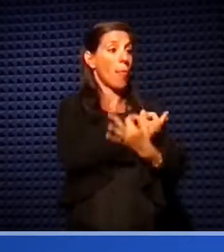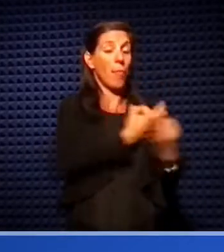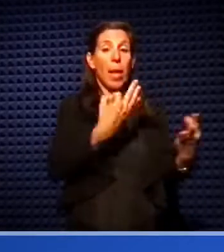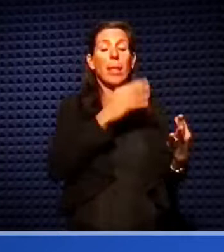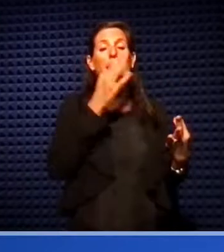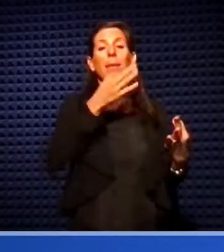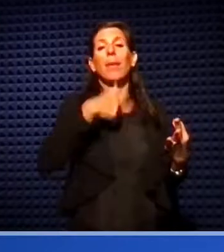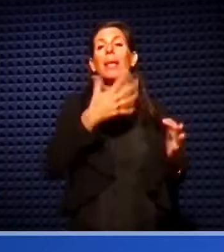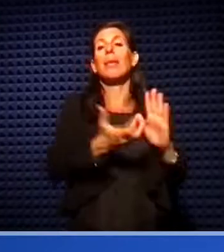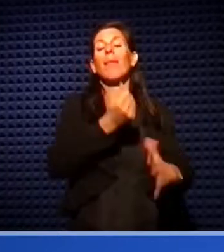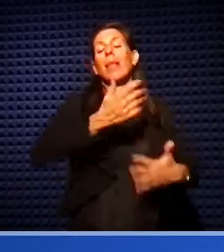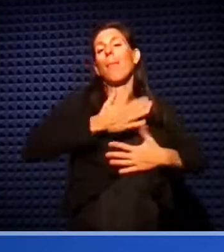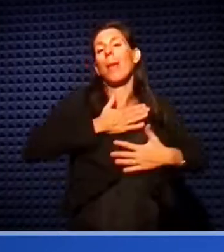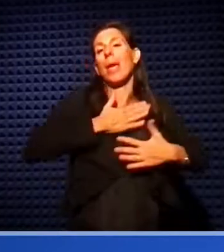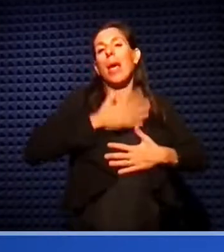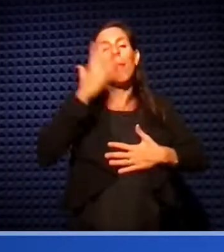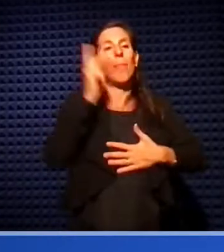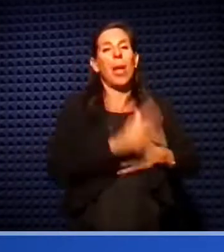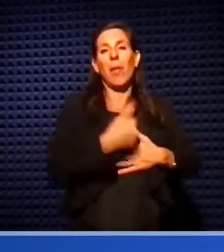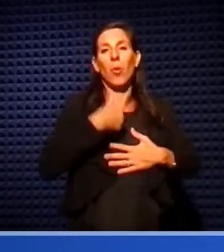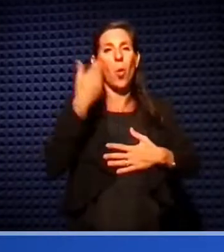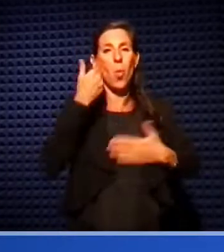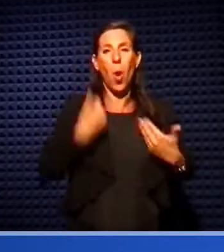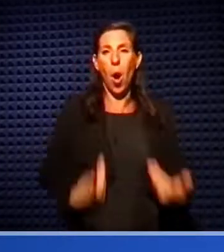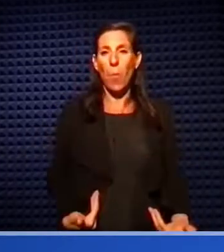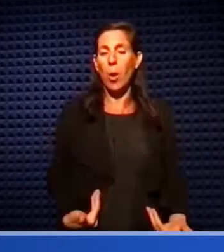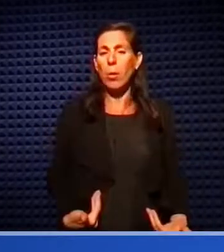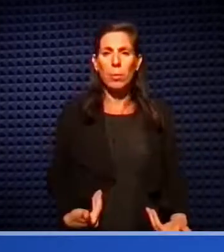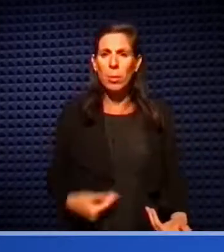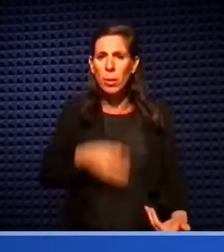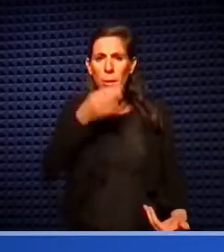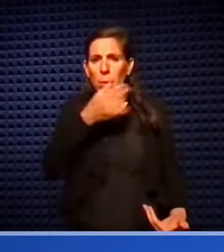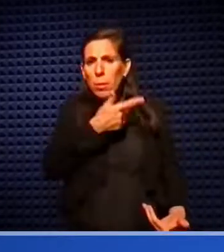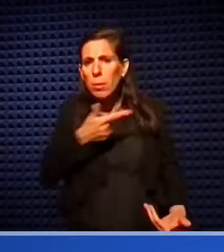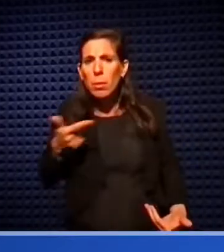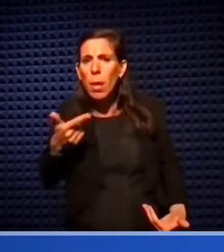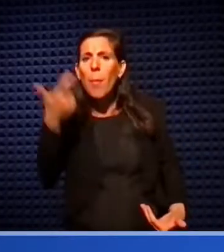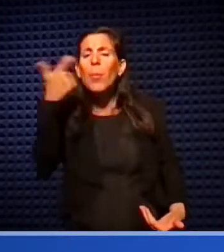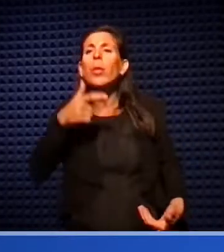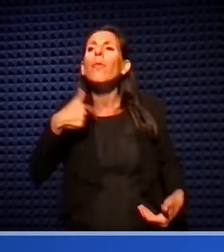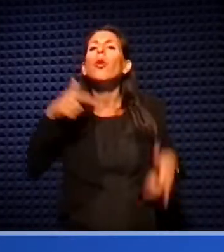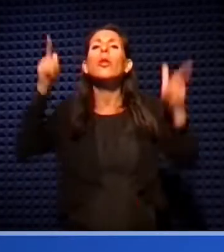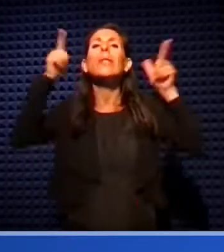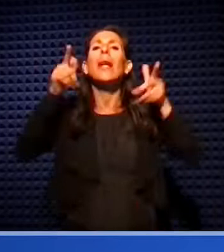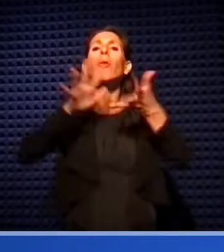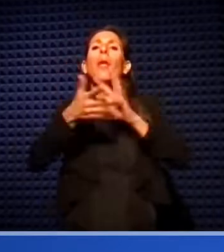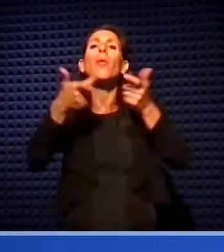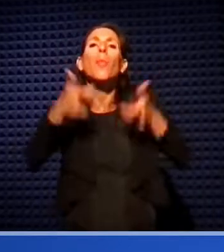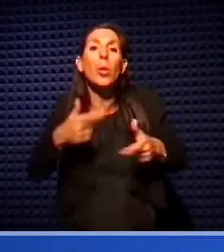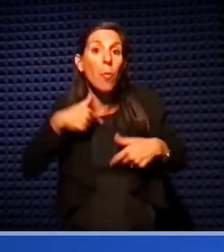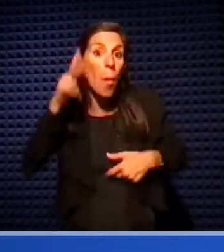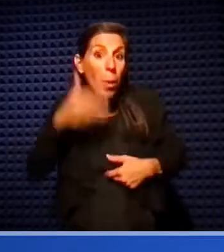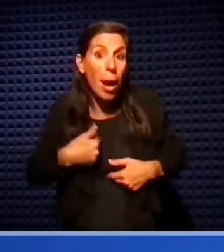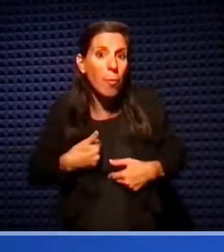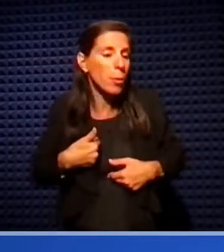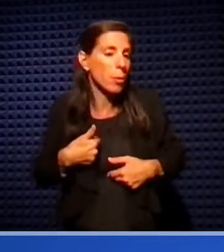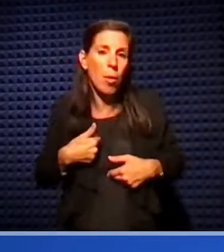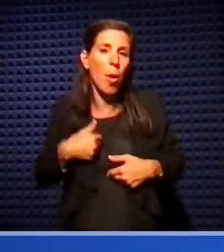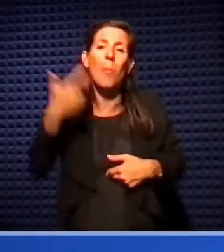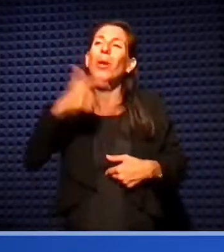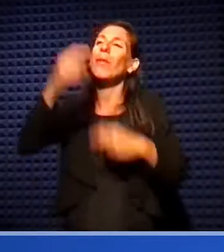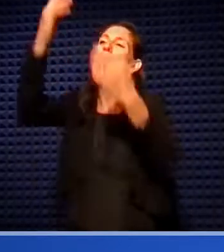كدوس باولوس نعنا أون إمناتنا كمين نبرو لنا إلنا خنسنتني عدمنا لهم أبعدتاو هيوتنا حمر الدحنتنا